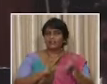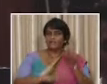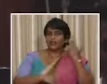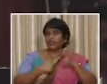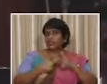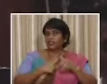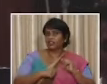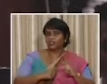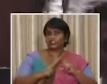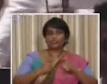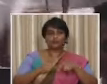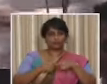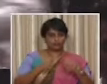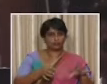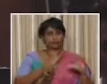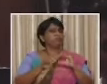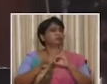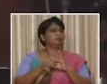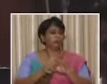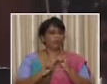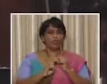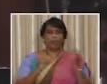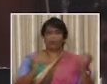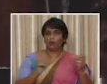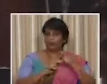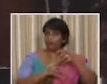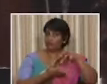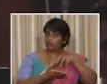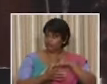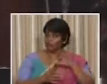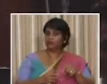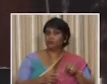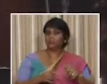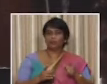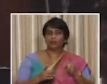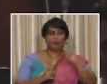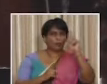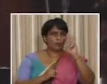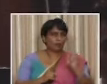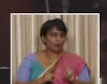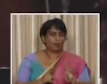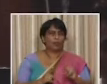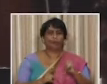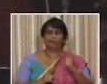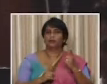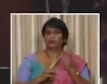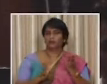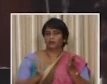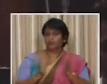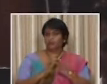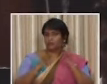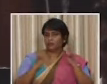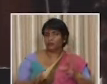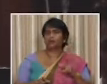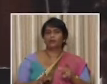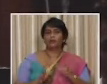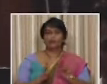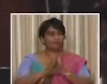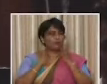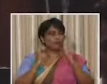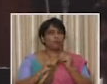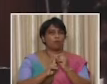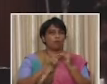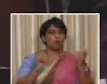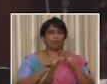මේ ජීවන ව්‍යදමට සම්බන්ධ වෙනවා දැන් පොළොන්නරුව දිස්ත්‍රික්කයේ ගත්තම කුෂභාවයෙන් පෙරන වැඩිම දරුවන් ඉන්නේ ලංකාවේ පොළොන්නරුව